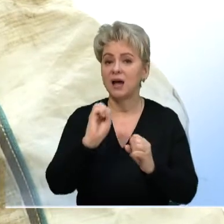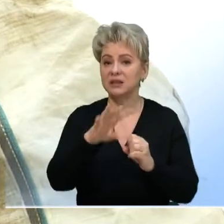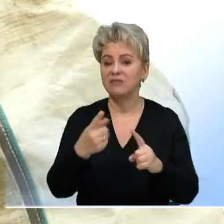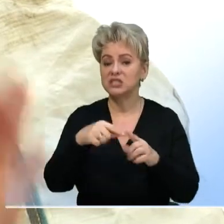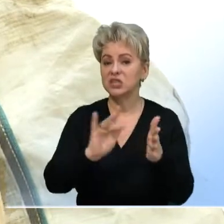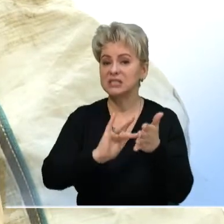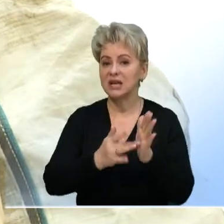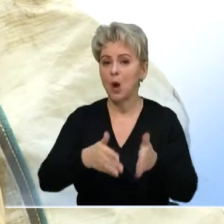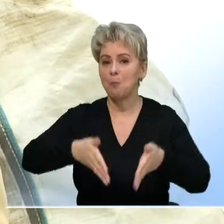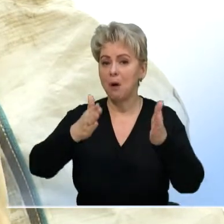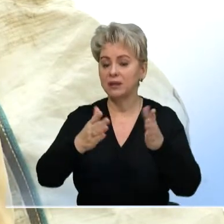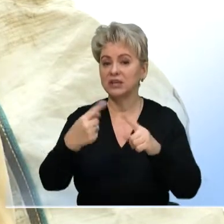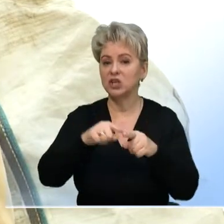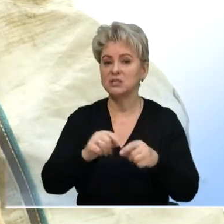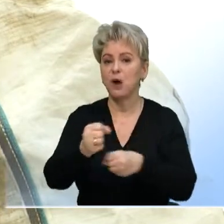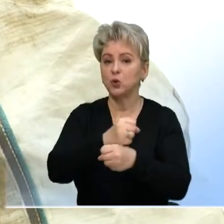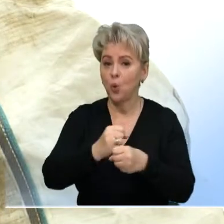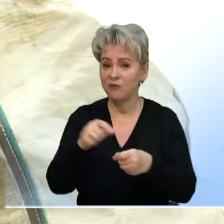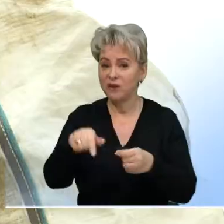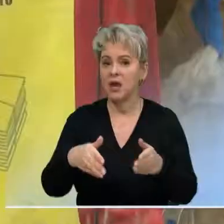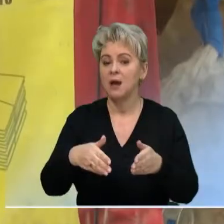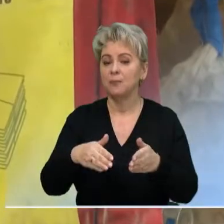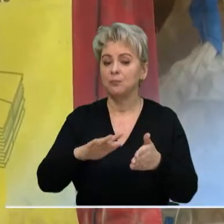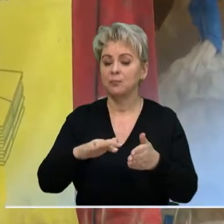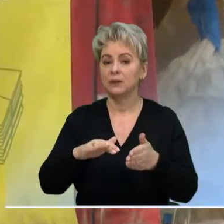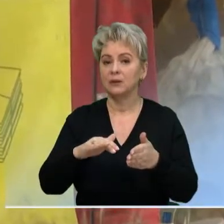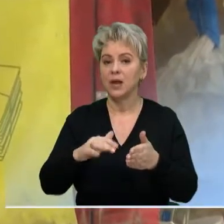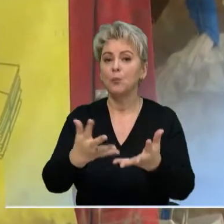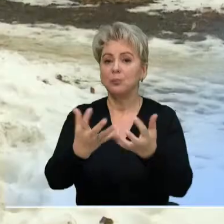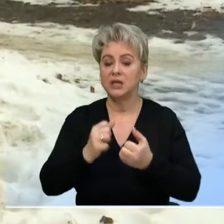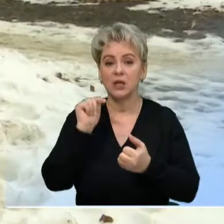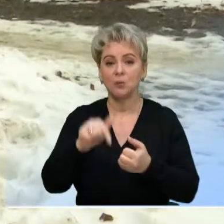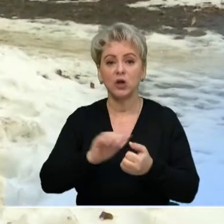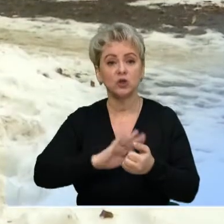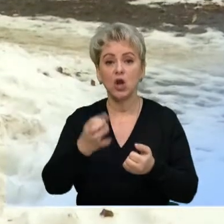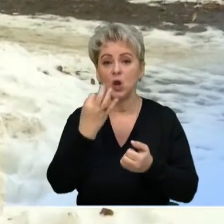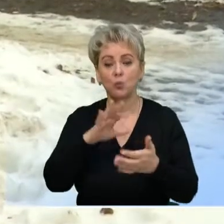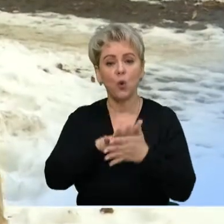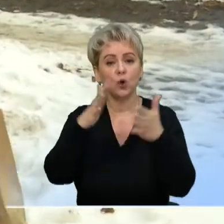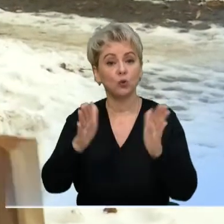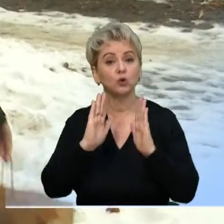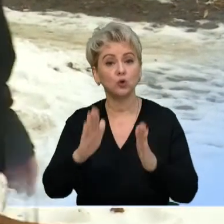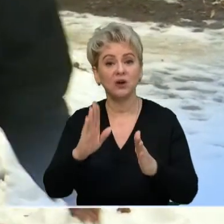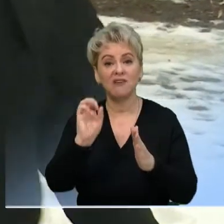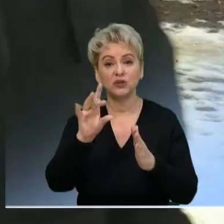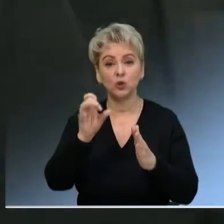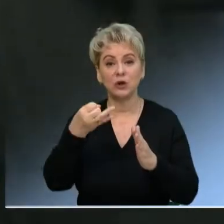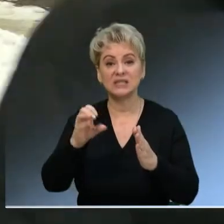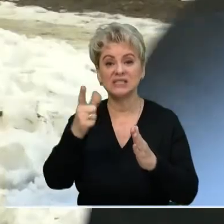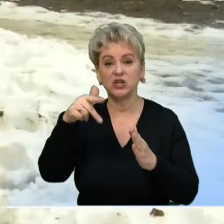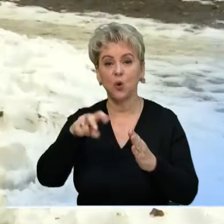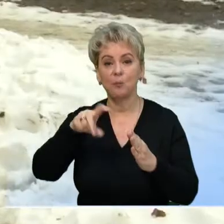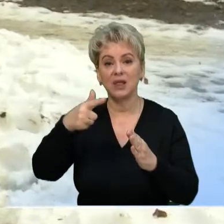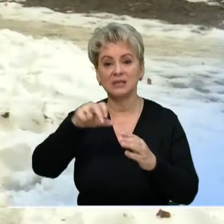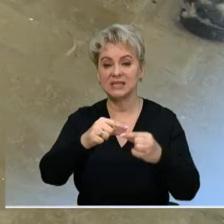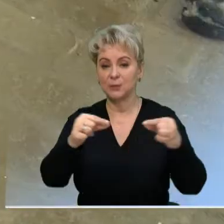эти стеклянные банки, особенно вот из-под кофе, да, банки, которые... Принимают здесь не любой мусор, а только вторсырье. Пластик,